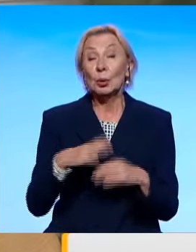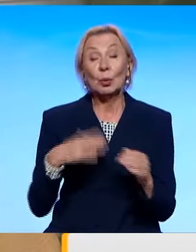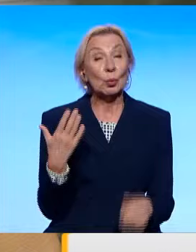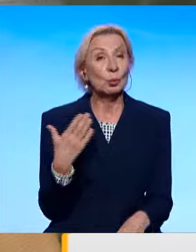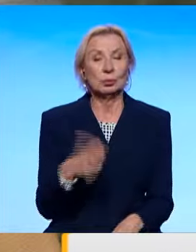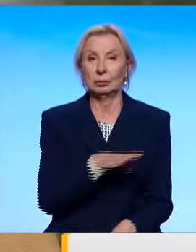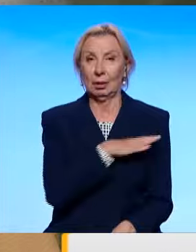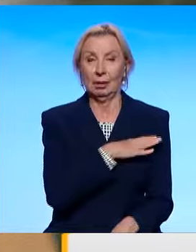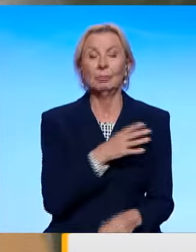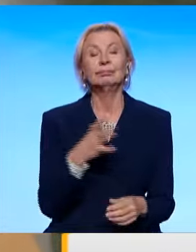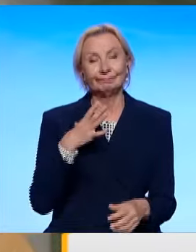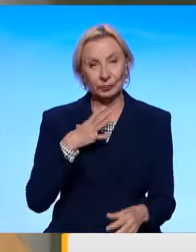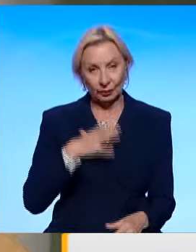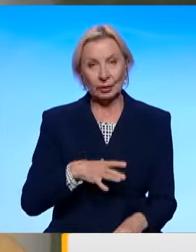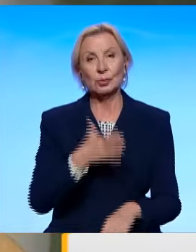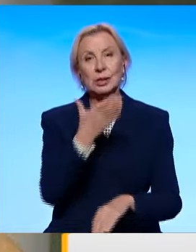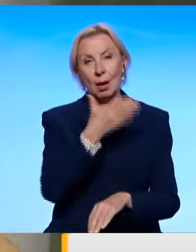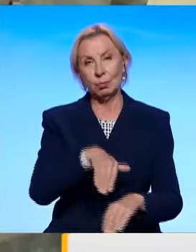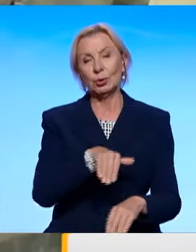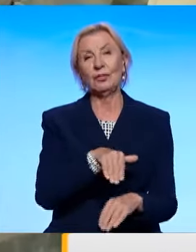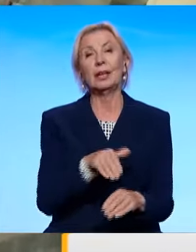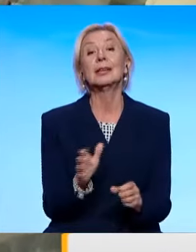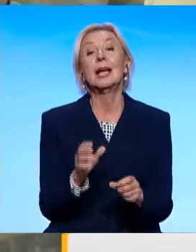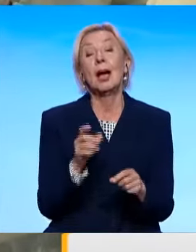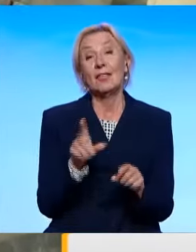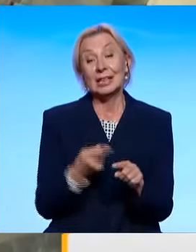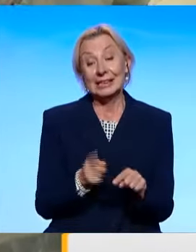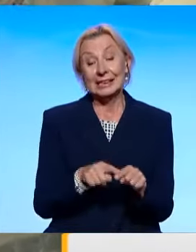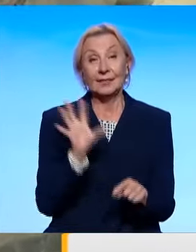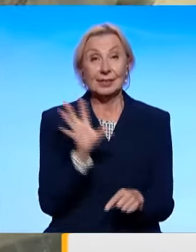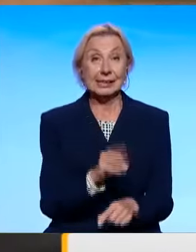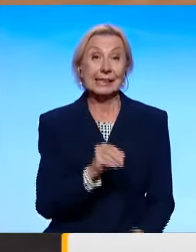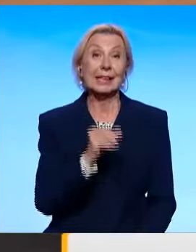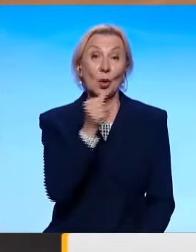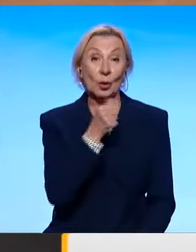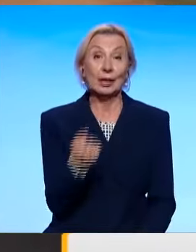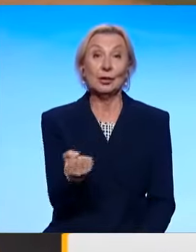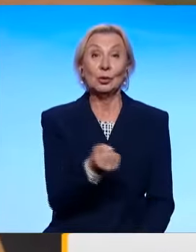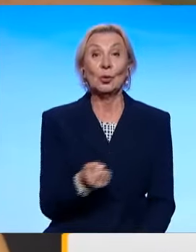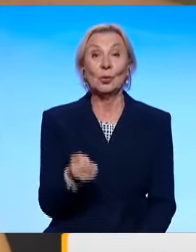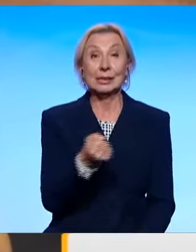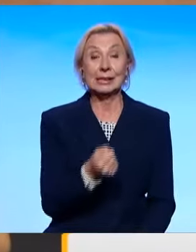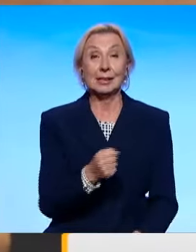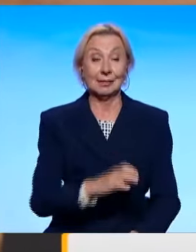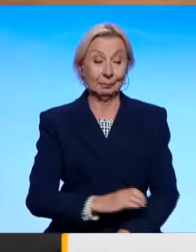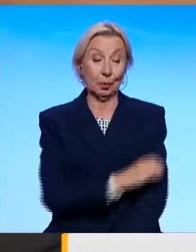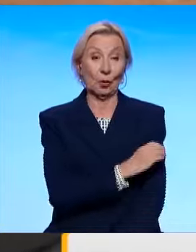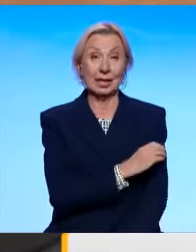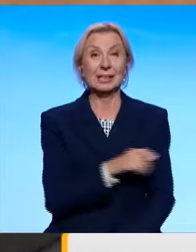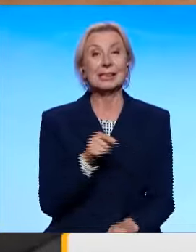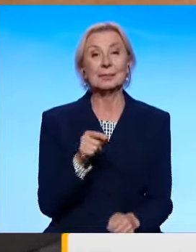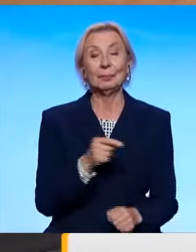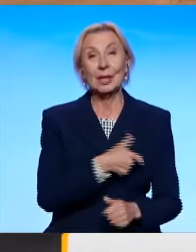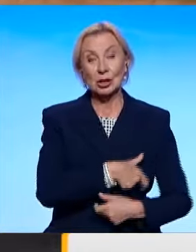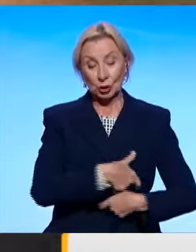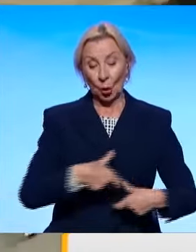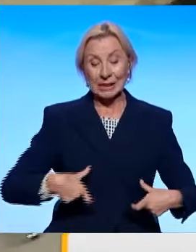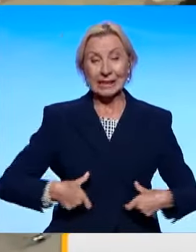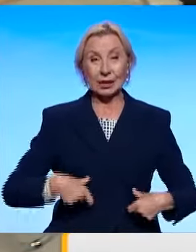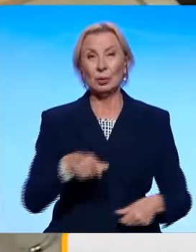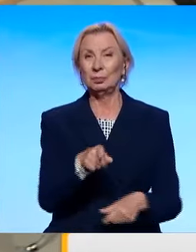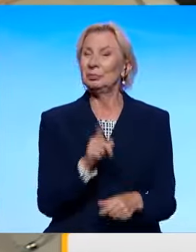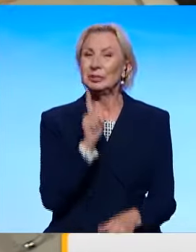Лікарям довелося ампутувати руку одразу. Усі ці роки Сашко носить класичний протез із корсетом на грудях. Він незручний, сильно